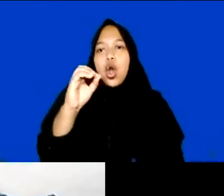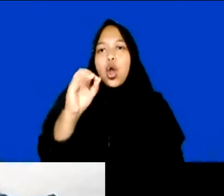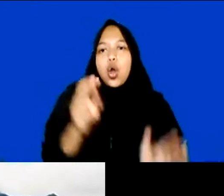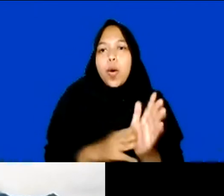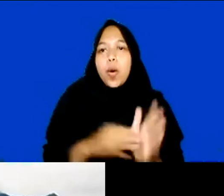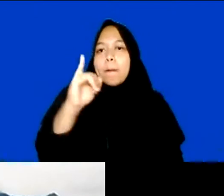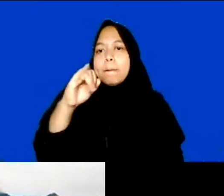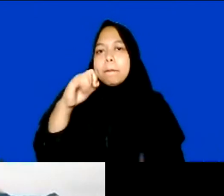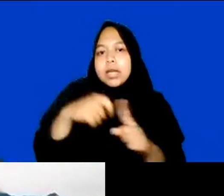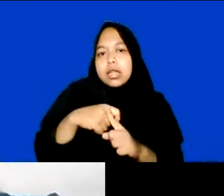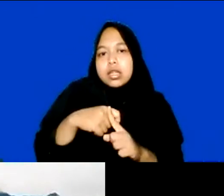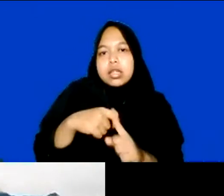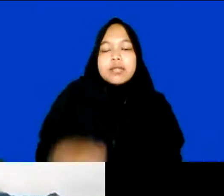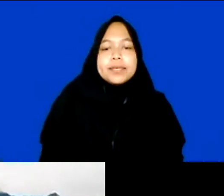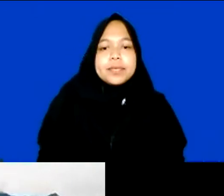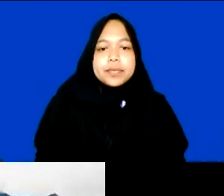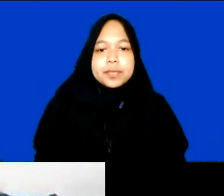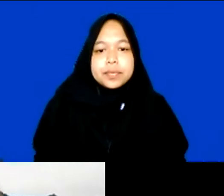gitu. Seperti itu.